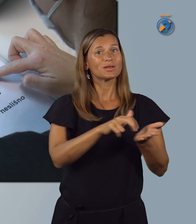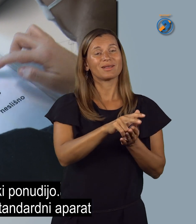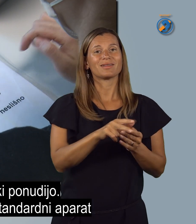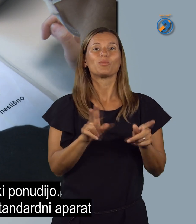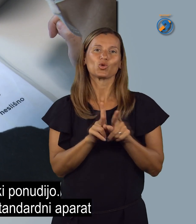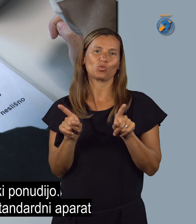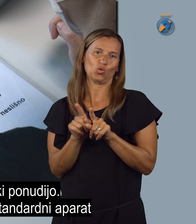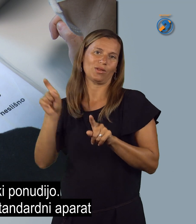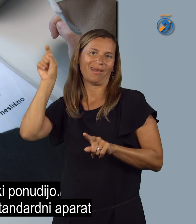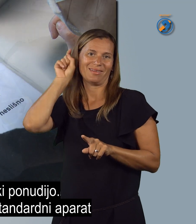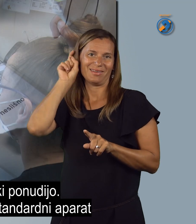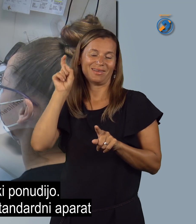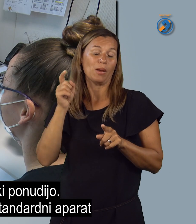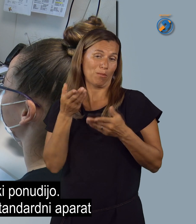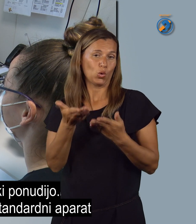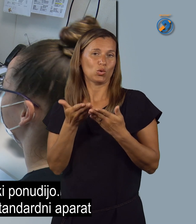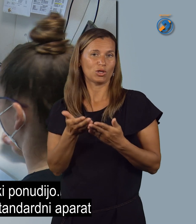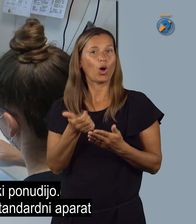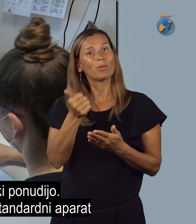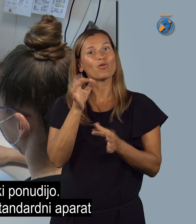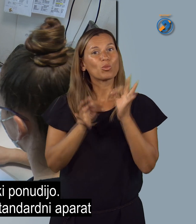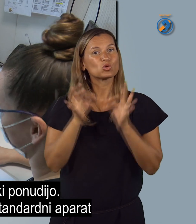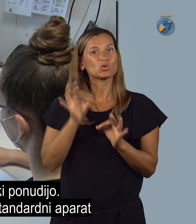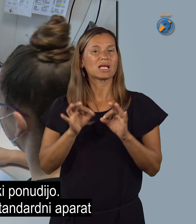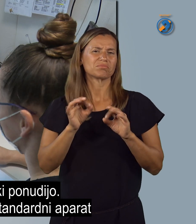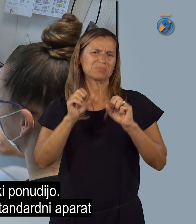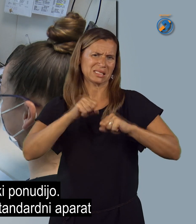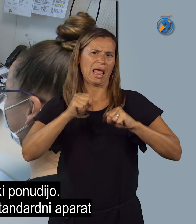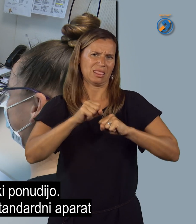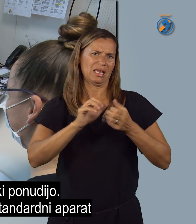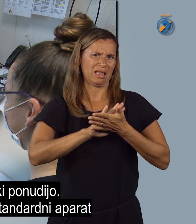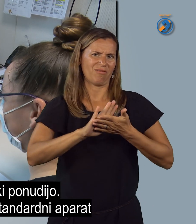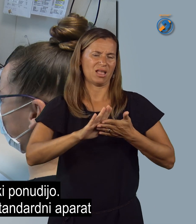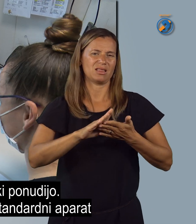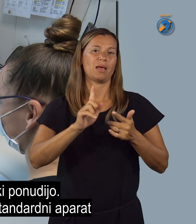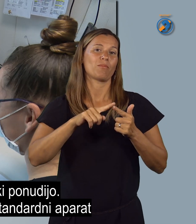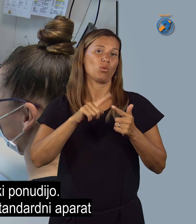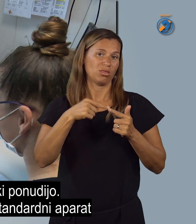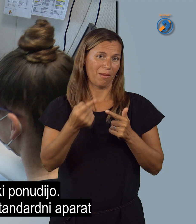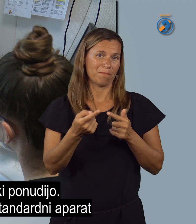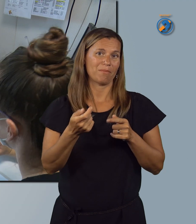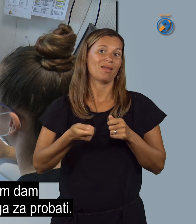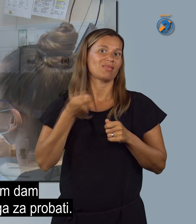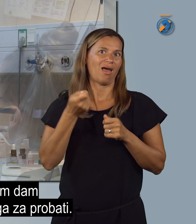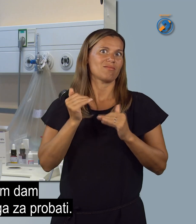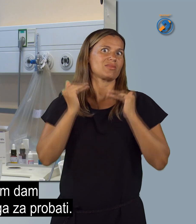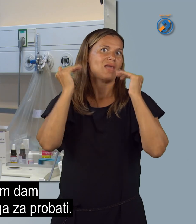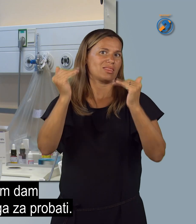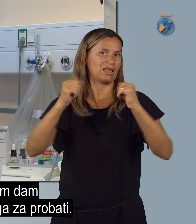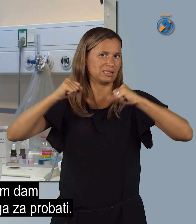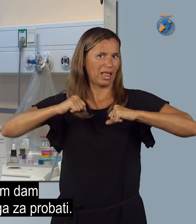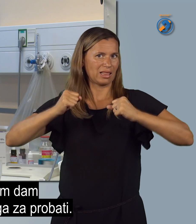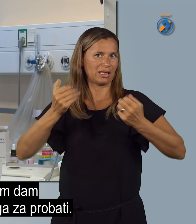ravno tako akustiki ponudijo. Poskuste najprej z standardnim in potem vam